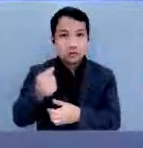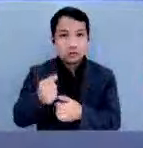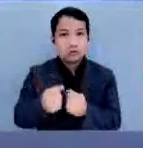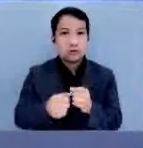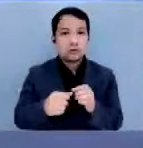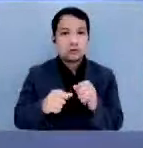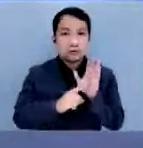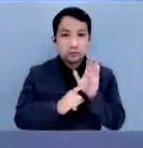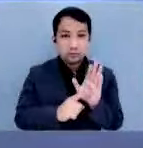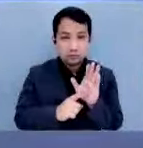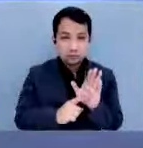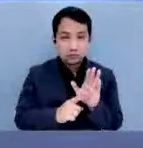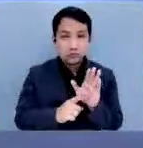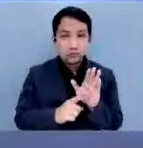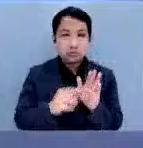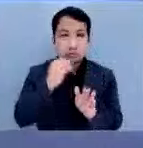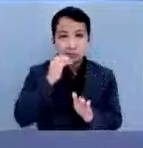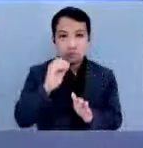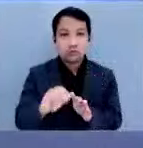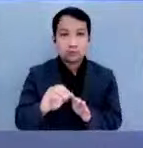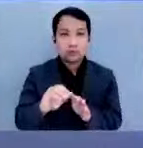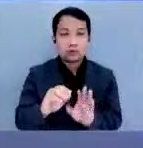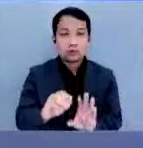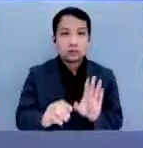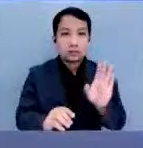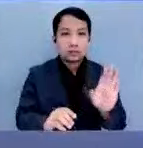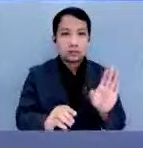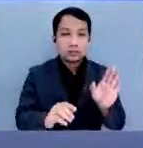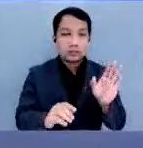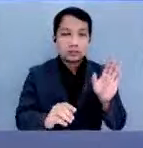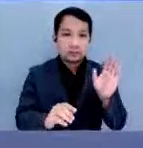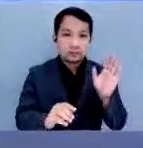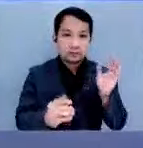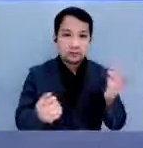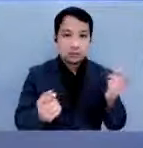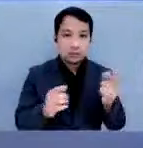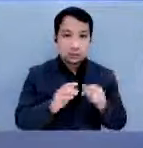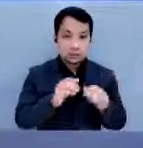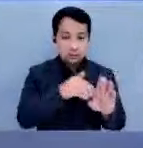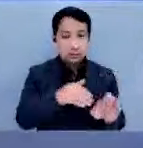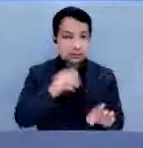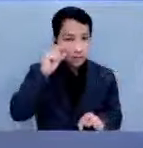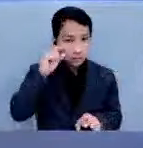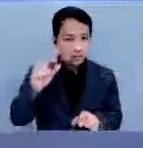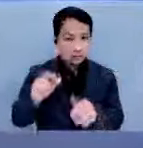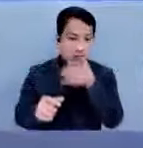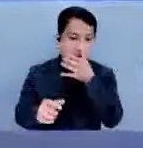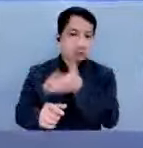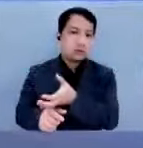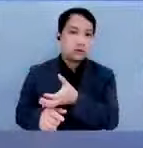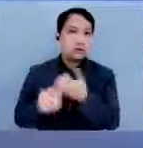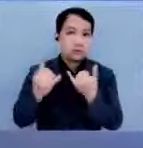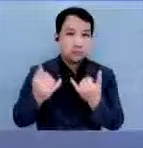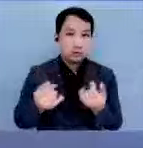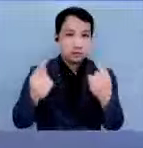cause order laban kay Quiboloy. Kung hindi pa rin ito pansinin ng pastor, doon na maaaring maglabas ng arrest warrant kay